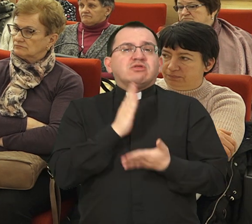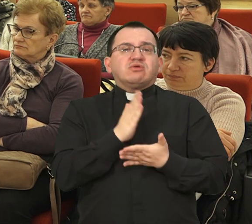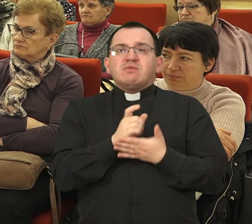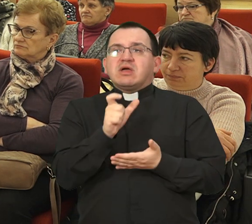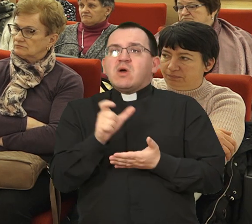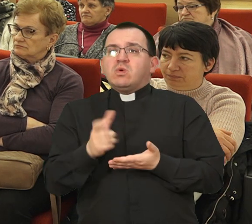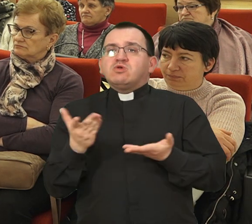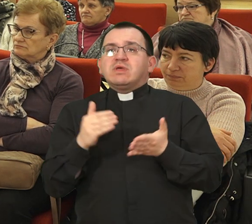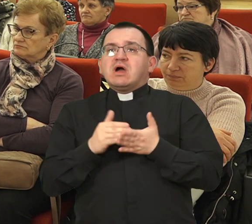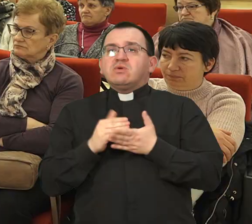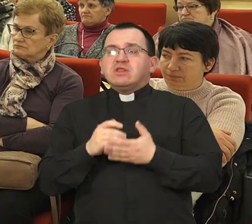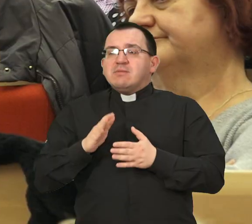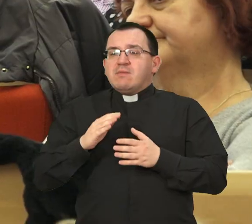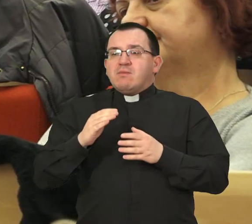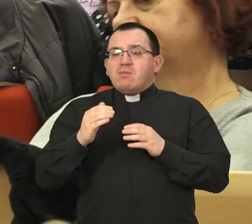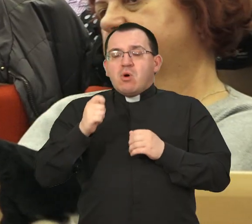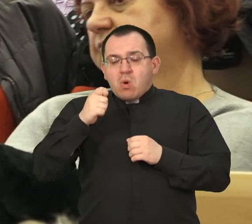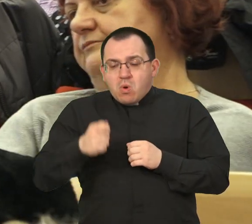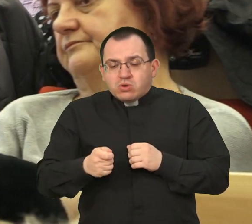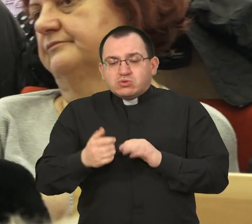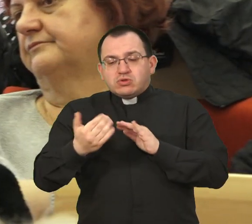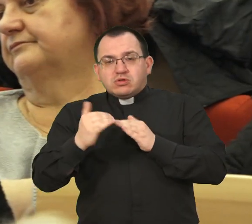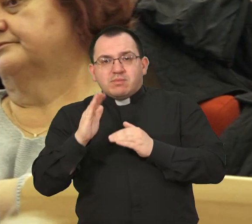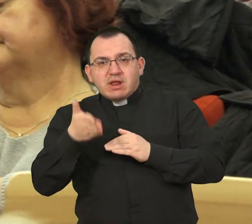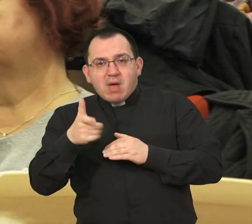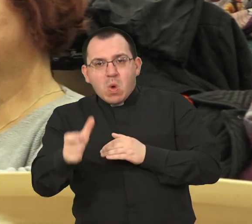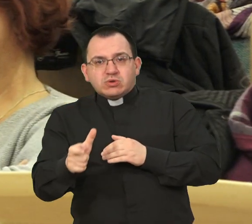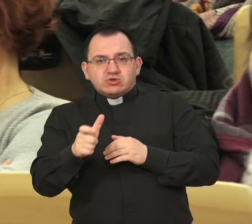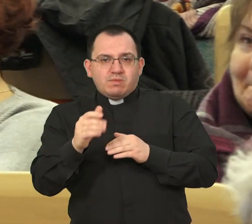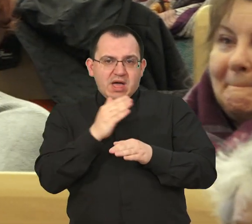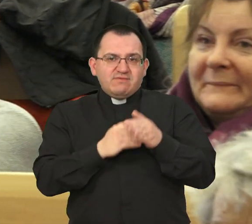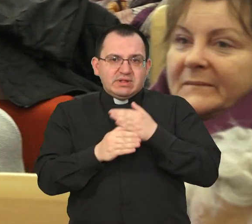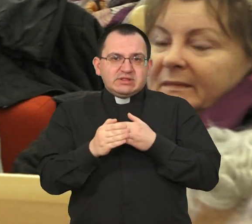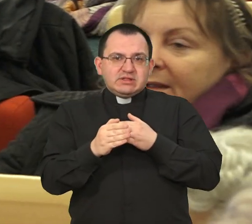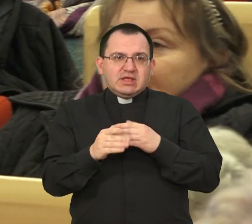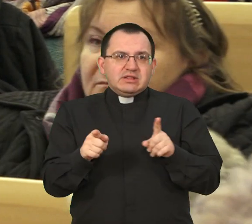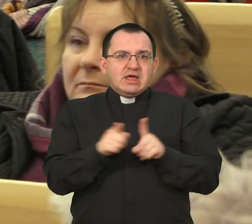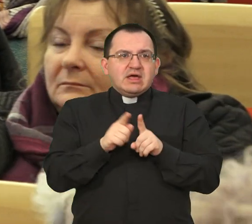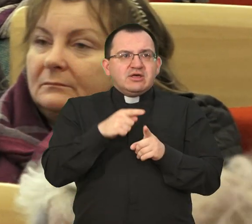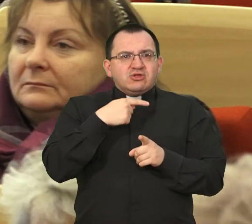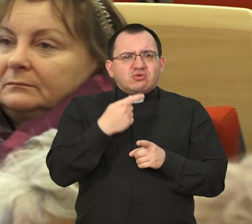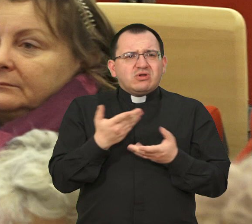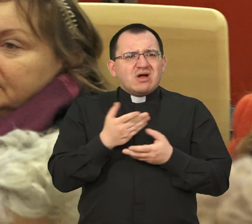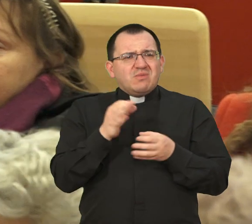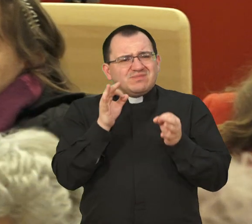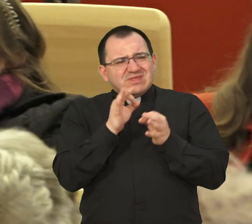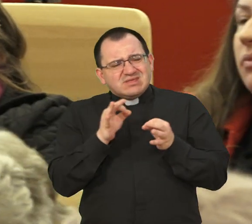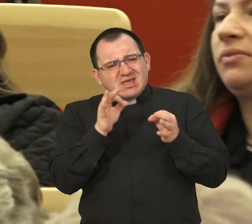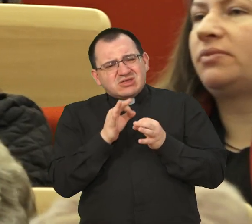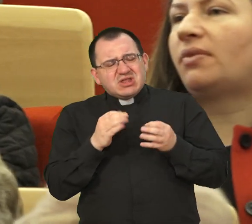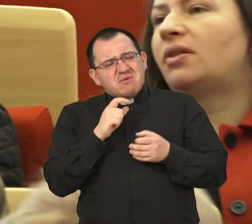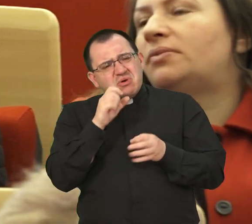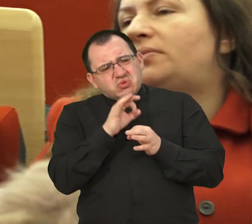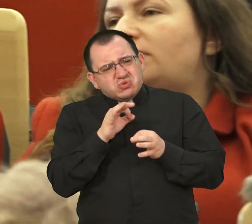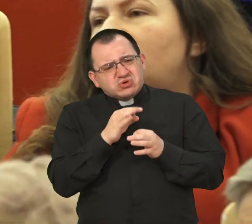odnosu prema osobi s invaliditetom i djeci s teškoćama u razvoju. Dotaknuo je pitanja sažaljenja te skupine ljudi i potrebe da ih se